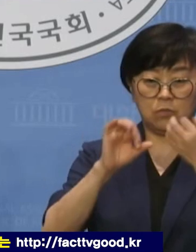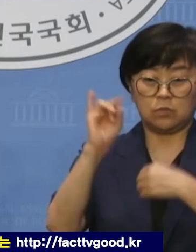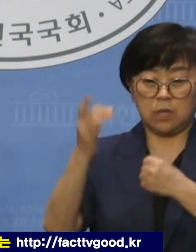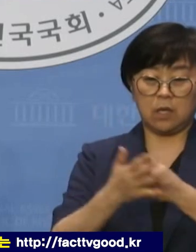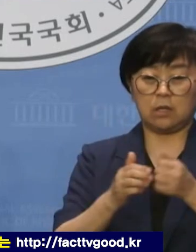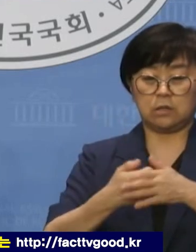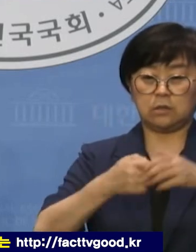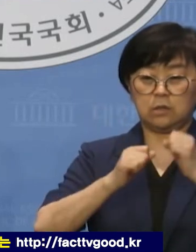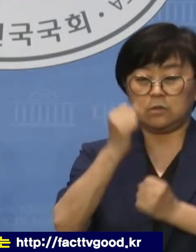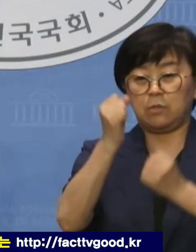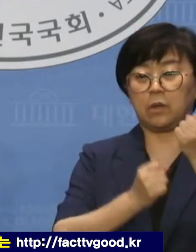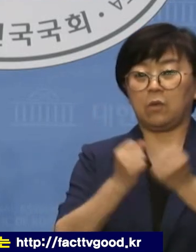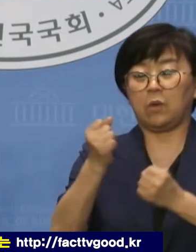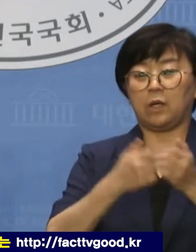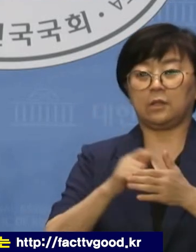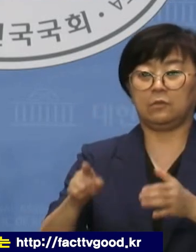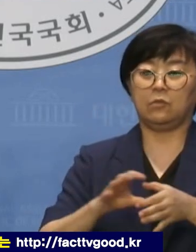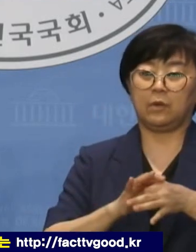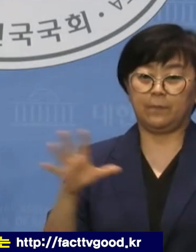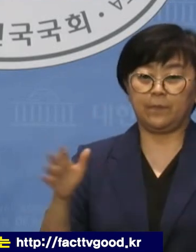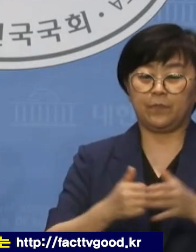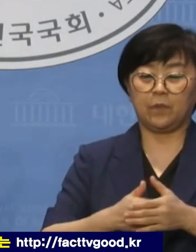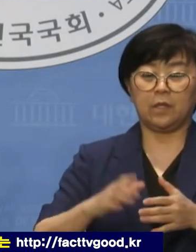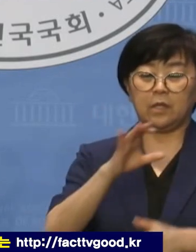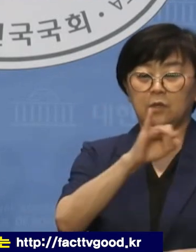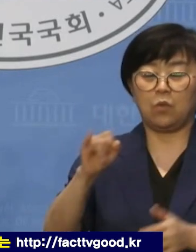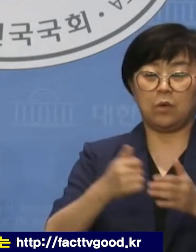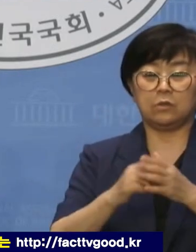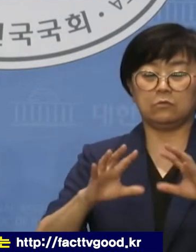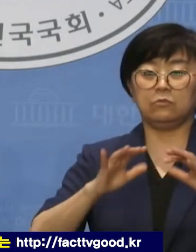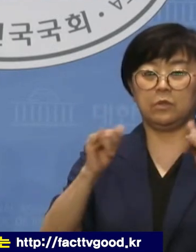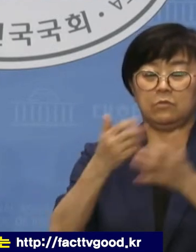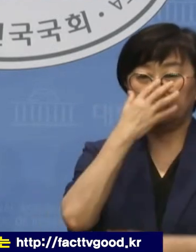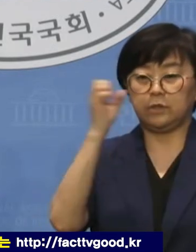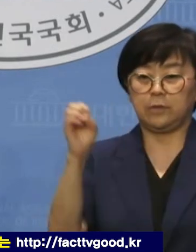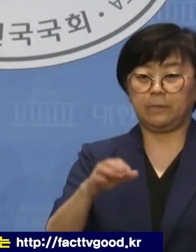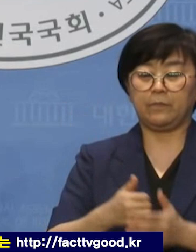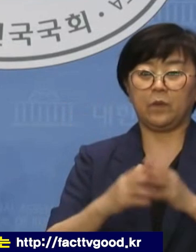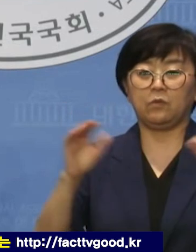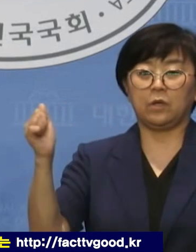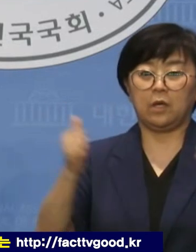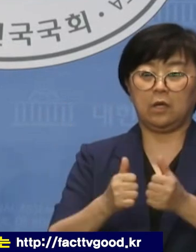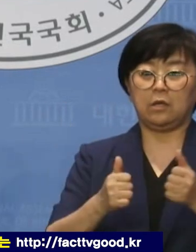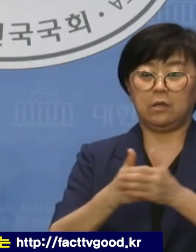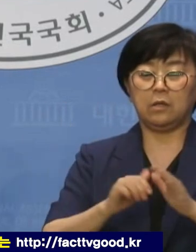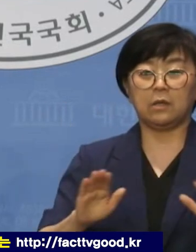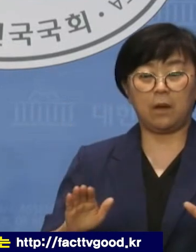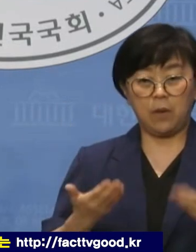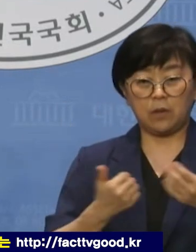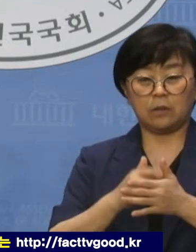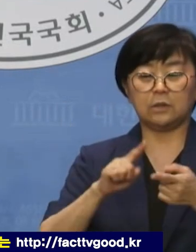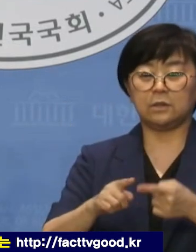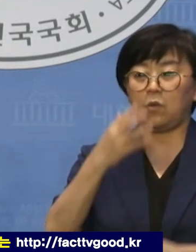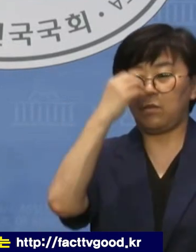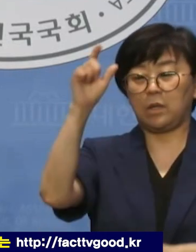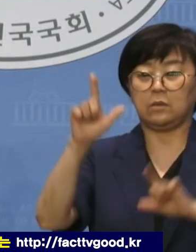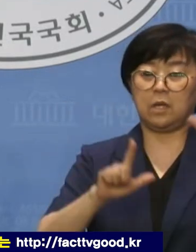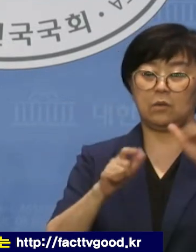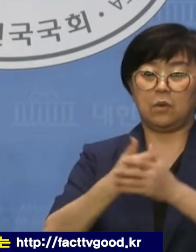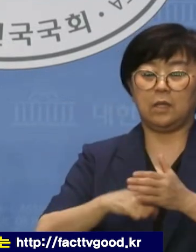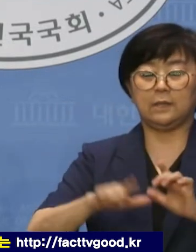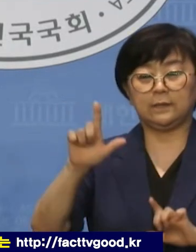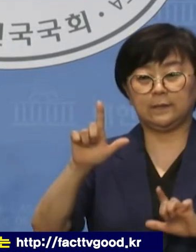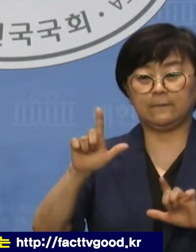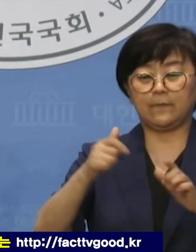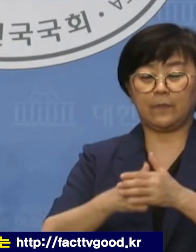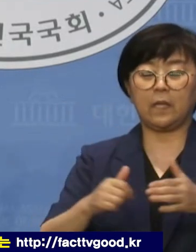인사청문회에서 소상히 설명하겠다던 일성이 무색하게 이동관 씨는 국민을 무시하고 국회를 경시하는 오만한 태도와